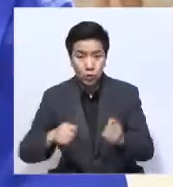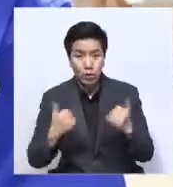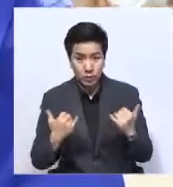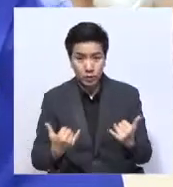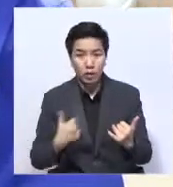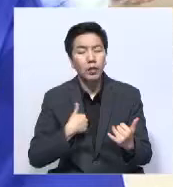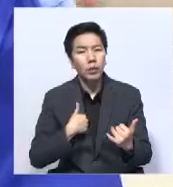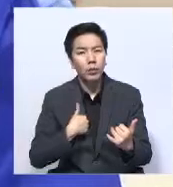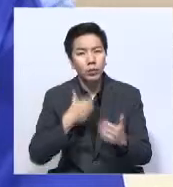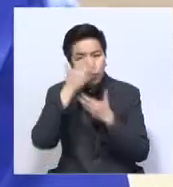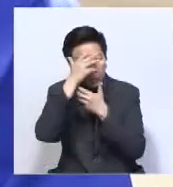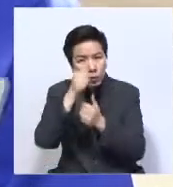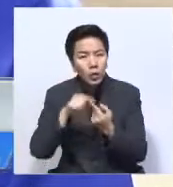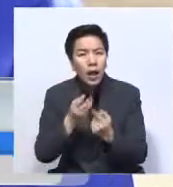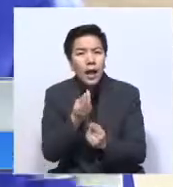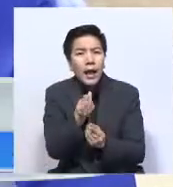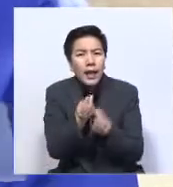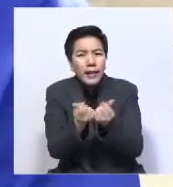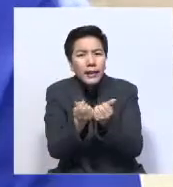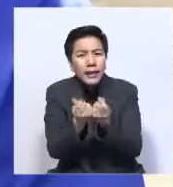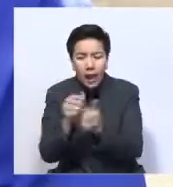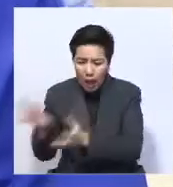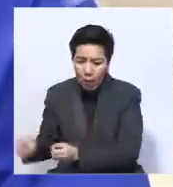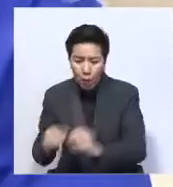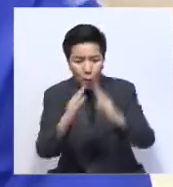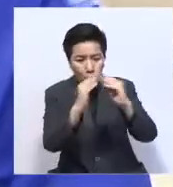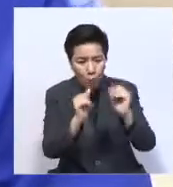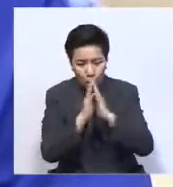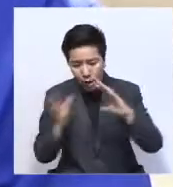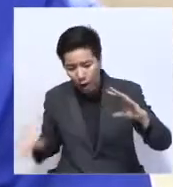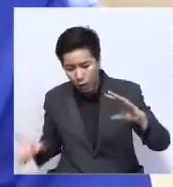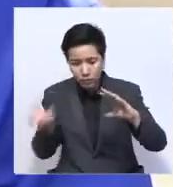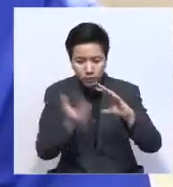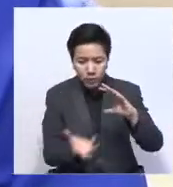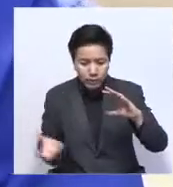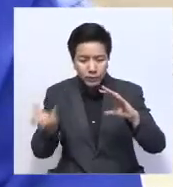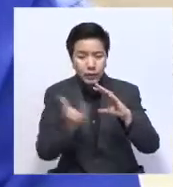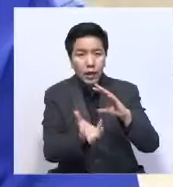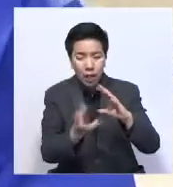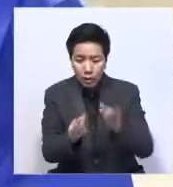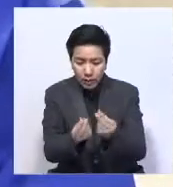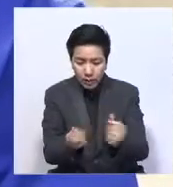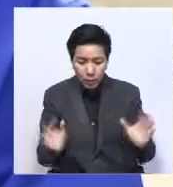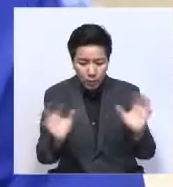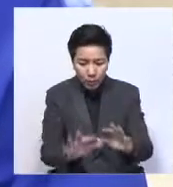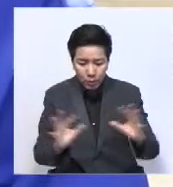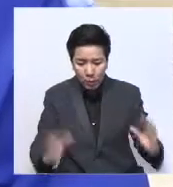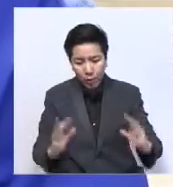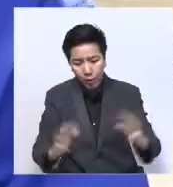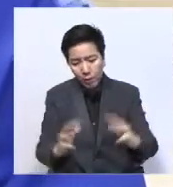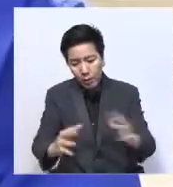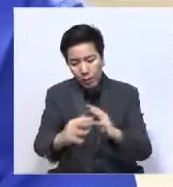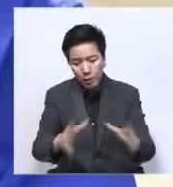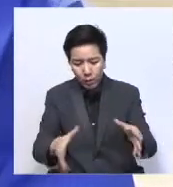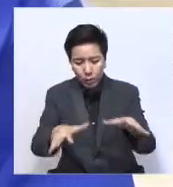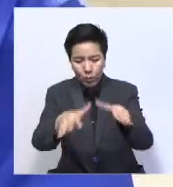เราจะนิยมขนทรายเข้าวัดสายข้าววัดแล้วก็เมื่อขนมาแล้วก็นำสายนั้นเนี่ยมาก่อเจ